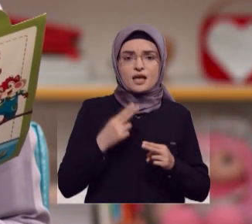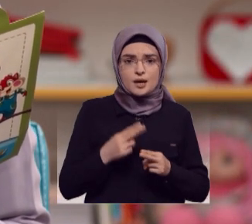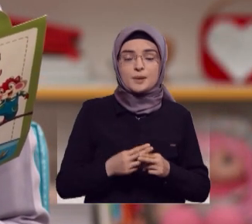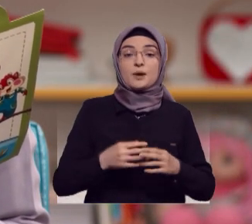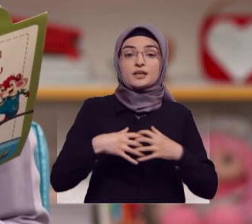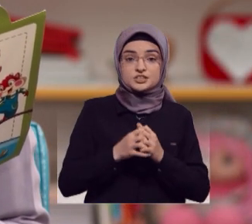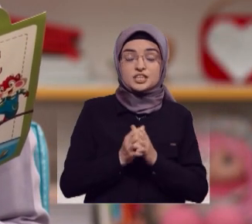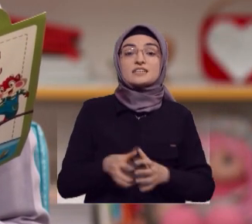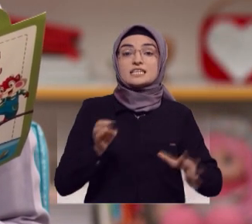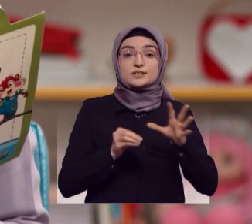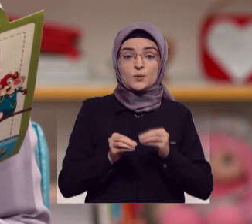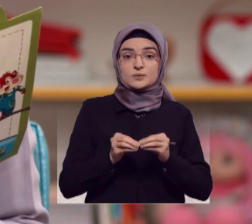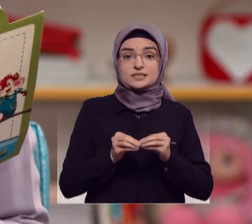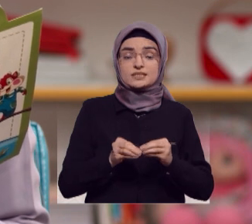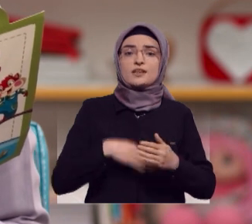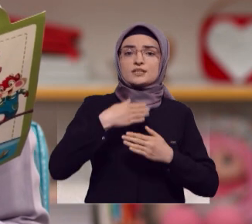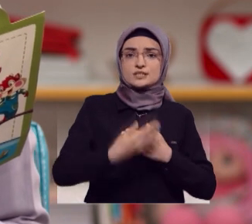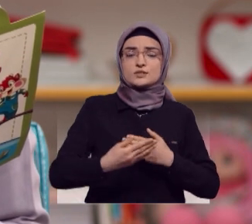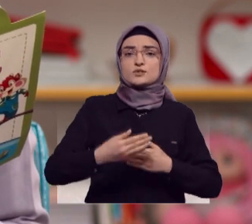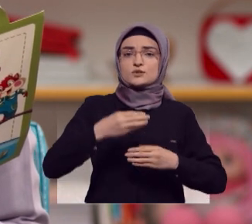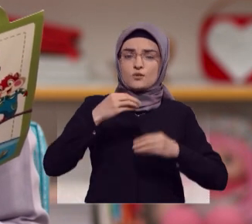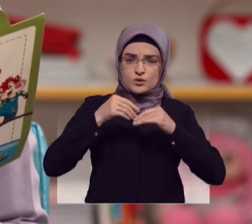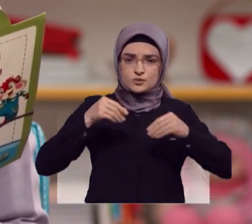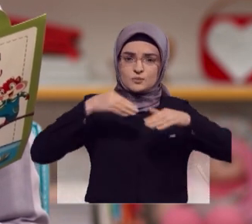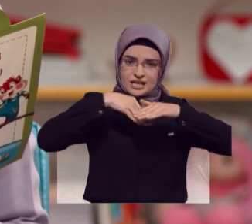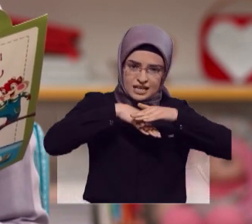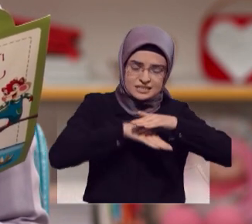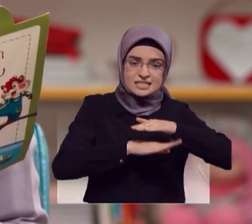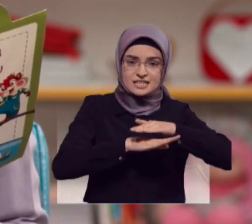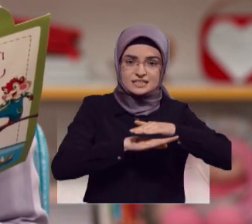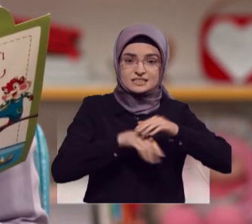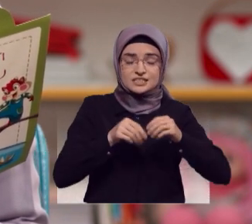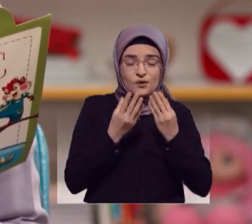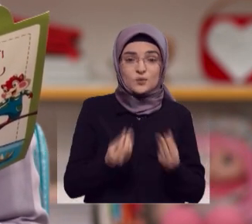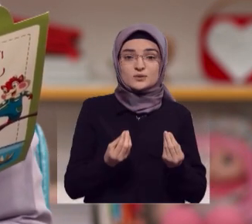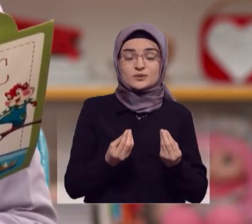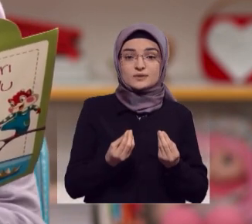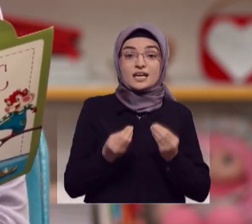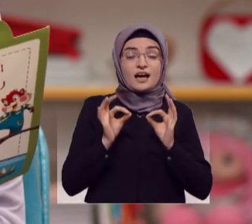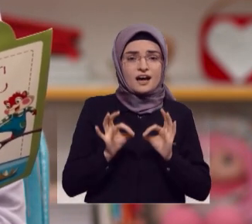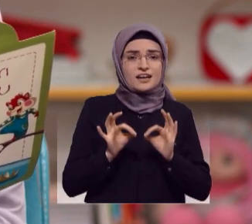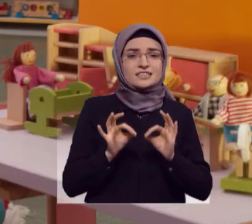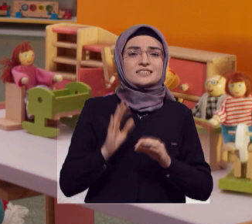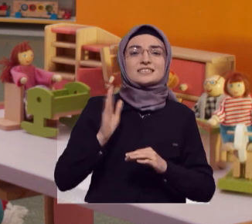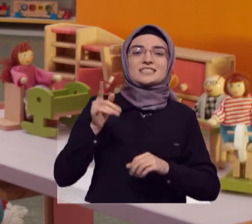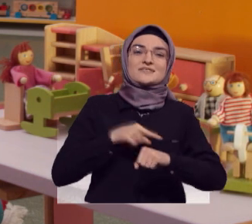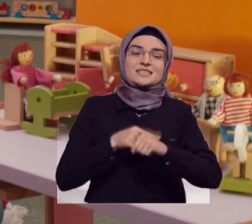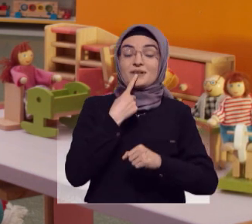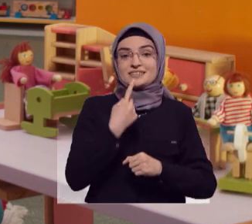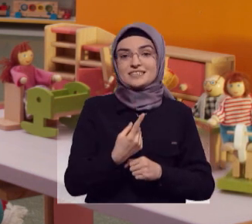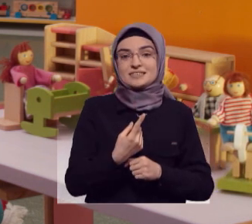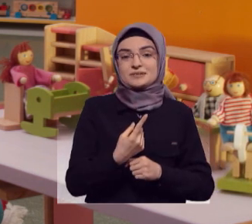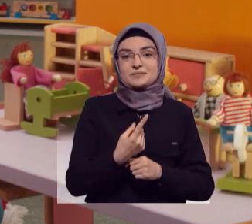Hemen cevizlerini topladı, sonra toprağın altına sakladı. "İşte oldu. Artık gitme zamanı,"